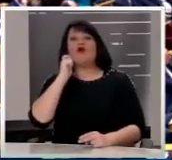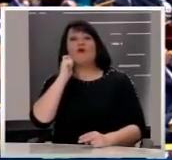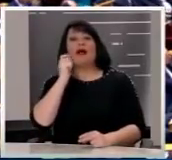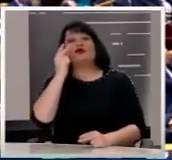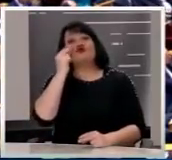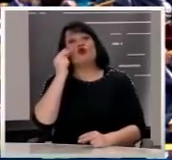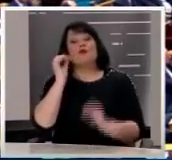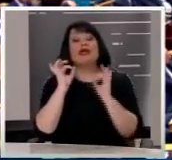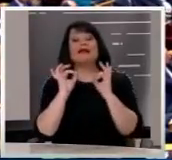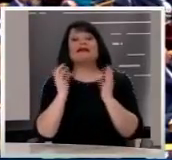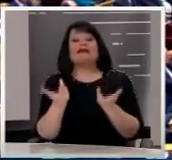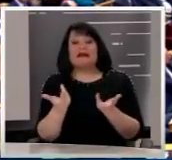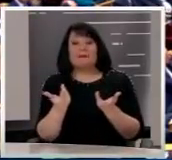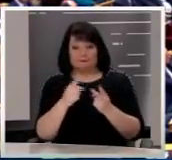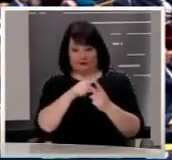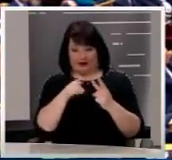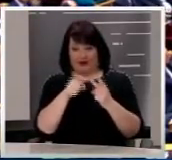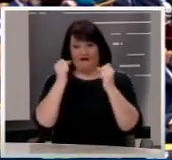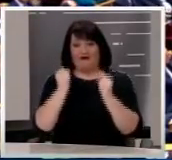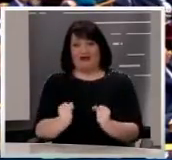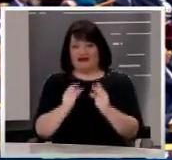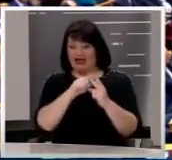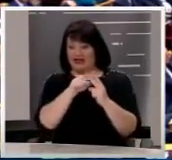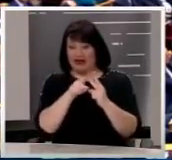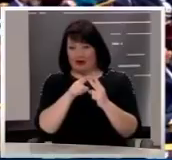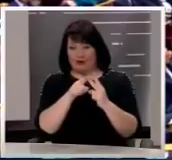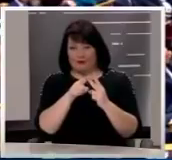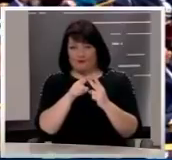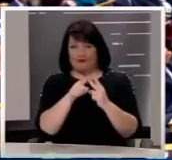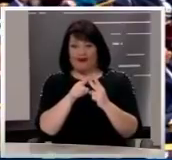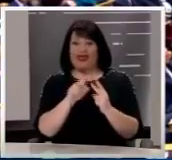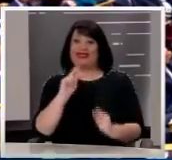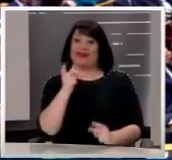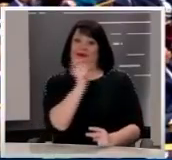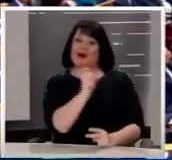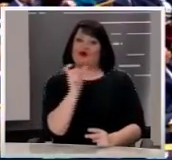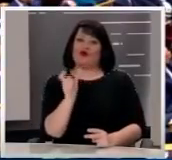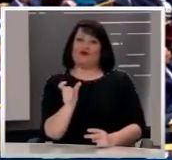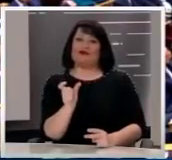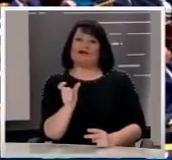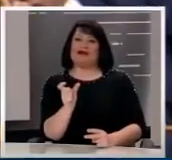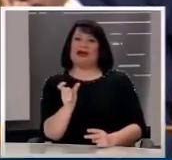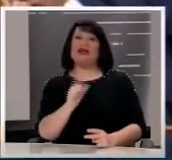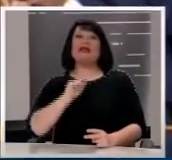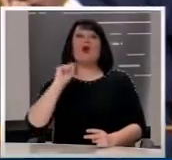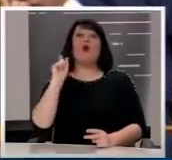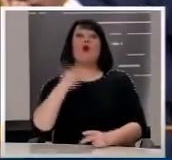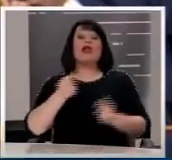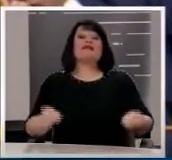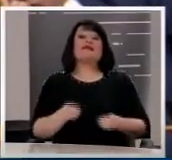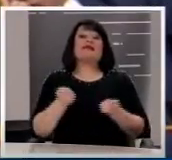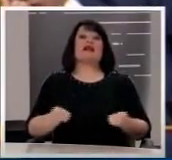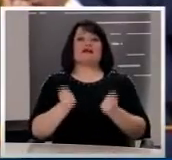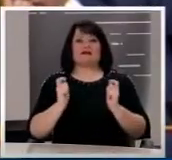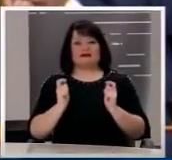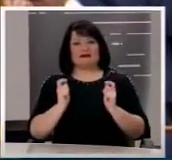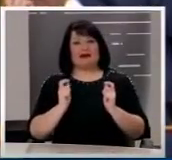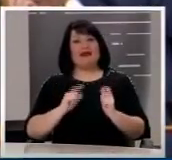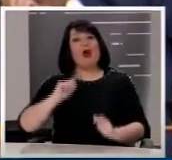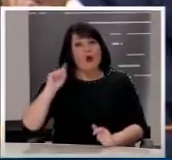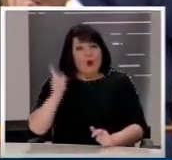χώρας με δύο βασικές προϋποθέσεις. Σύνθετη ονομασία, έργα όμνες. Και